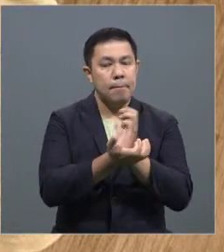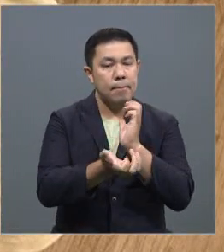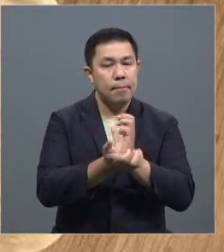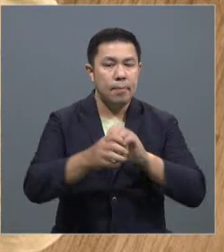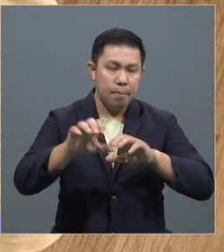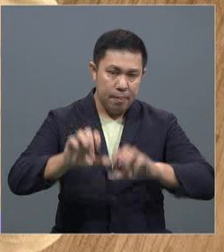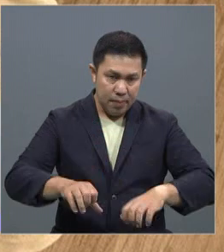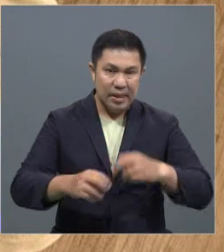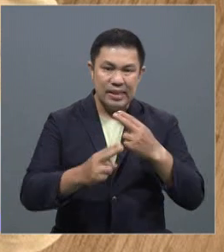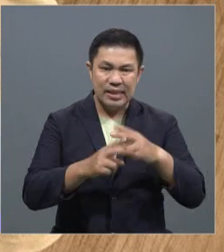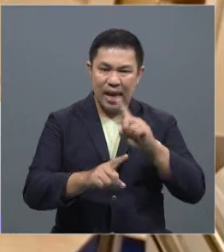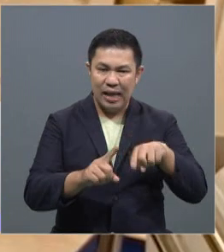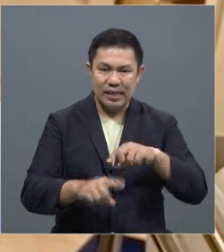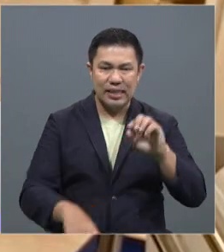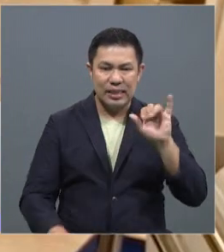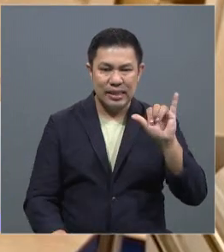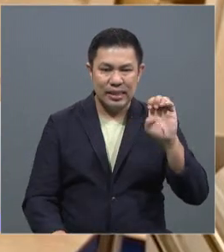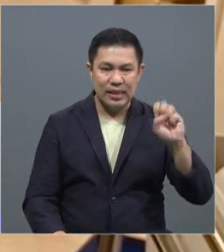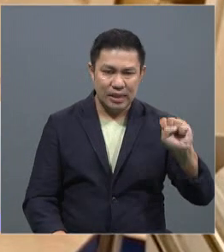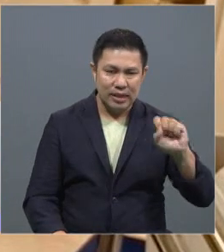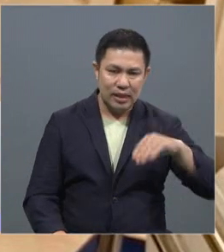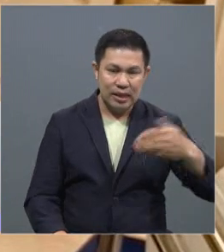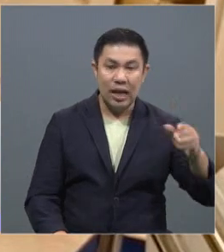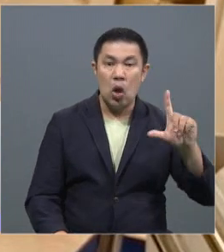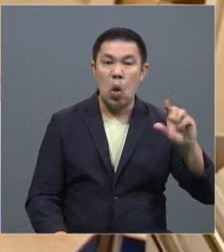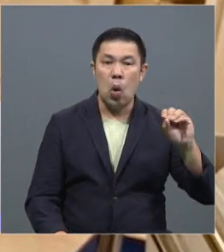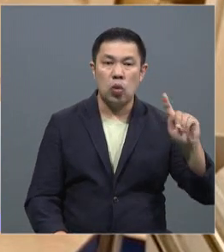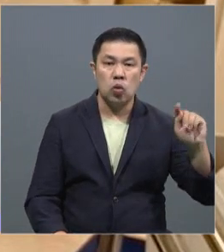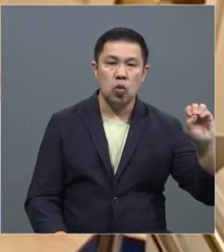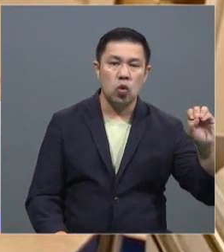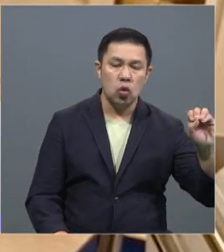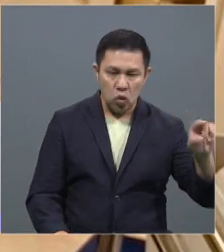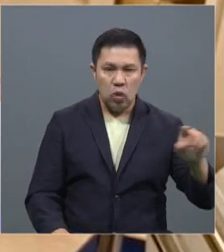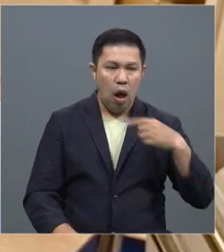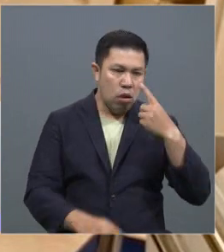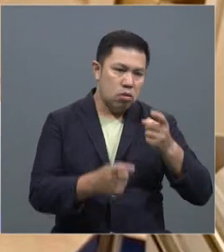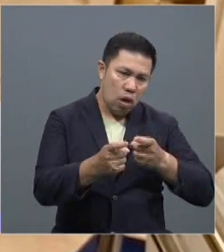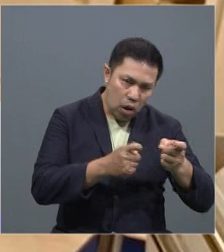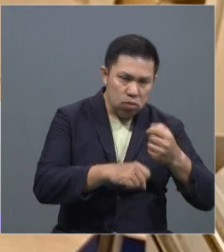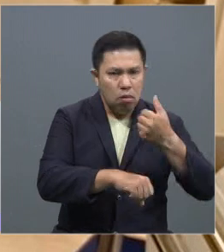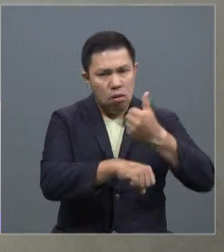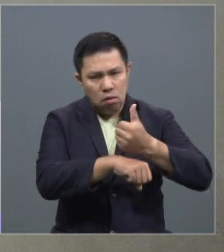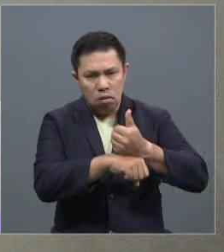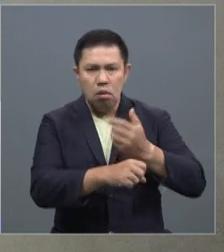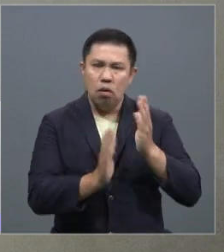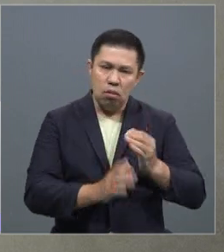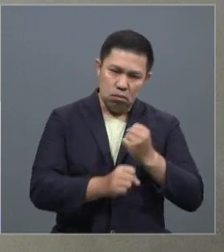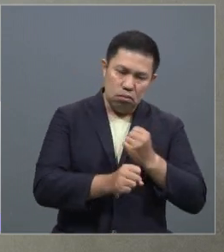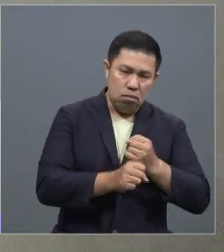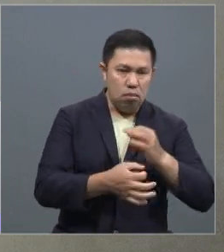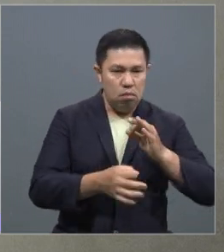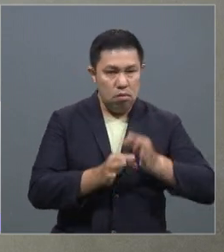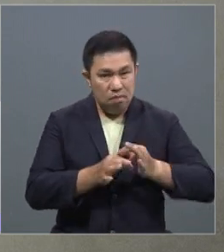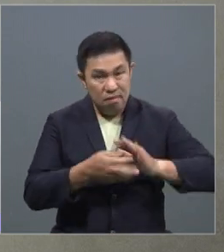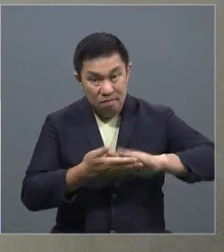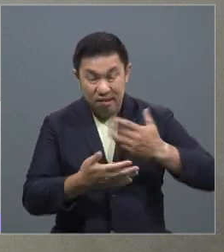Yesltoไปจับผู้ต้องหาได้ 13คนมีทั้งผู้จัดการผู้ดูแลเงินพนักงานและบัญชีม้ายึดของกลางและทรัพย์สิน